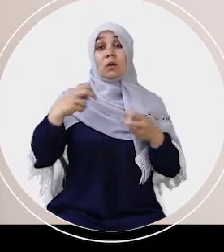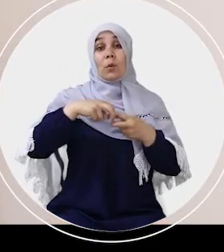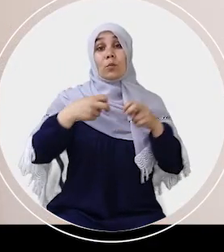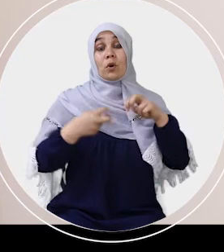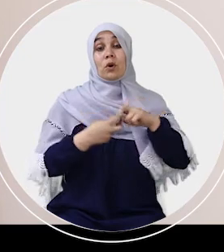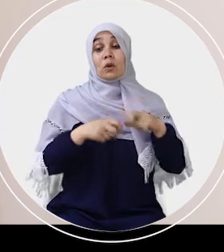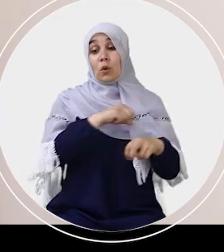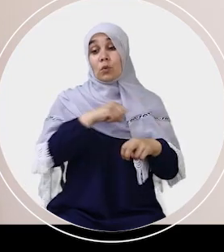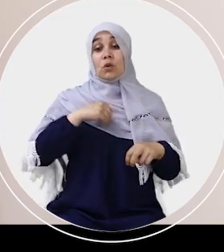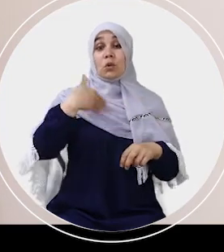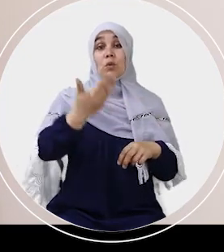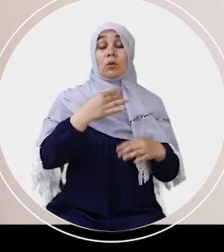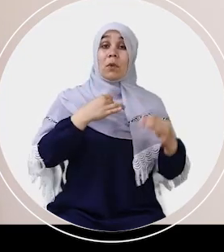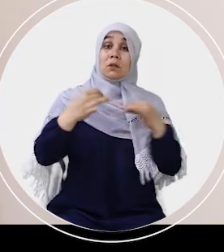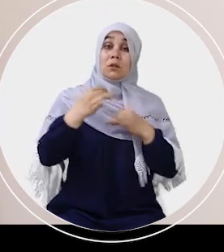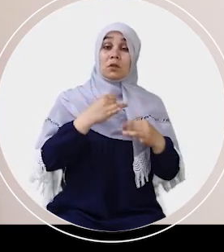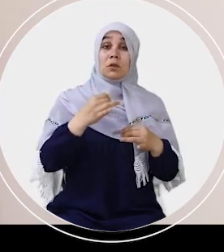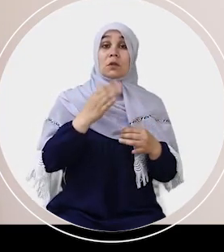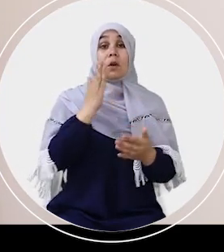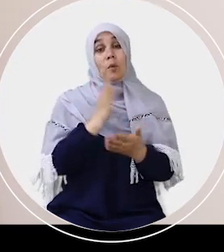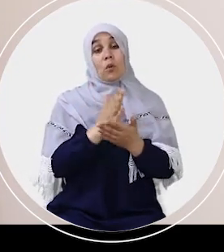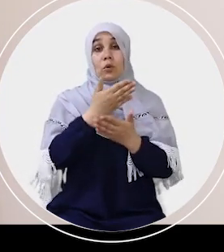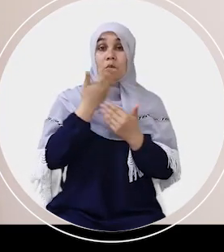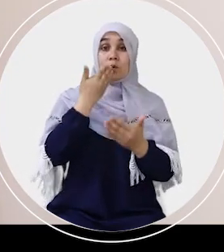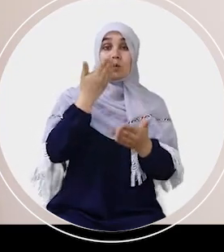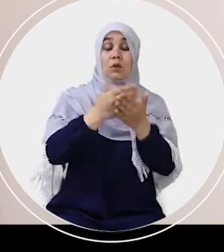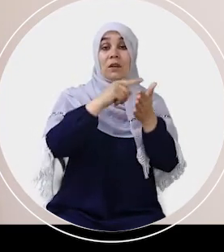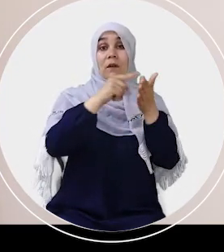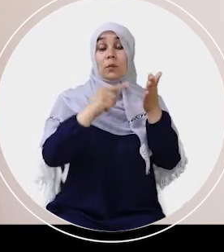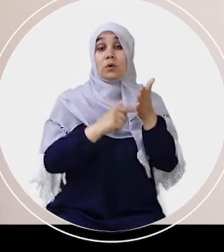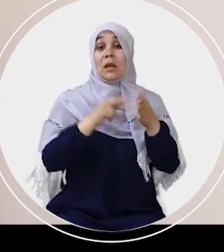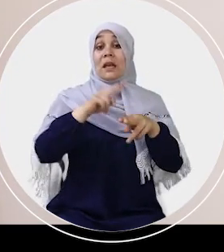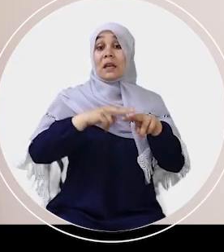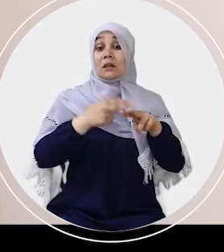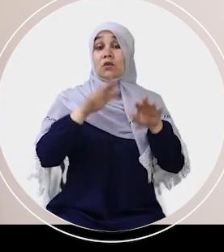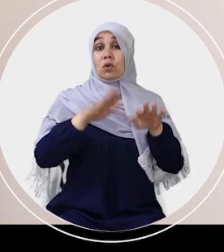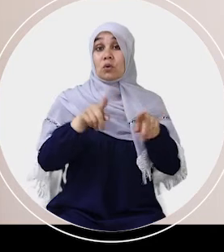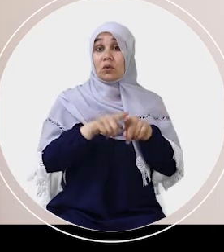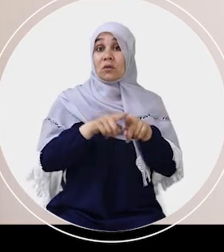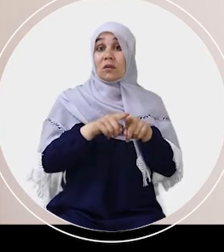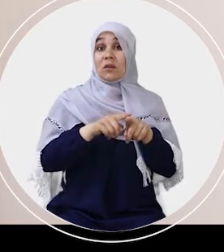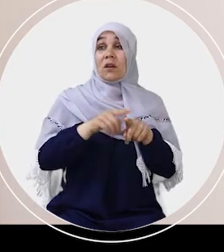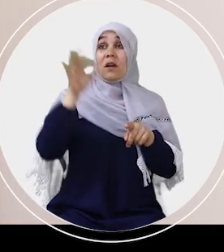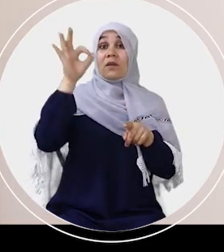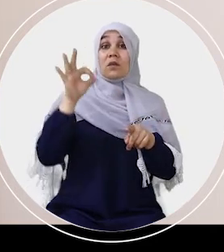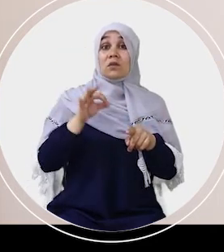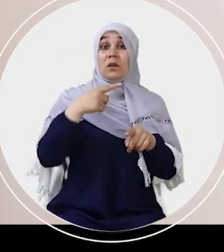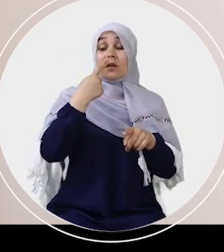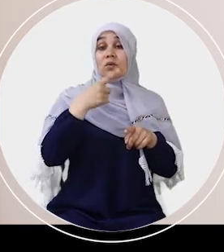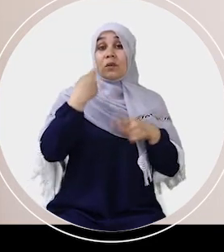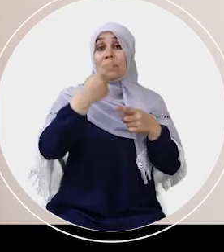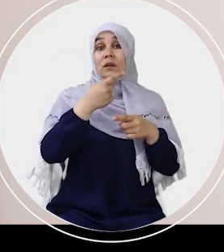hal etishda o'zaro maslahatlashib, suhbatlashib turasizlarmi? Bu joylarda endi foizlarni keltirib o'tirmasam